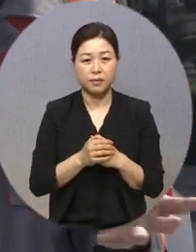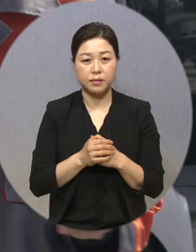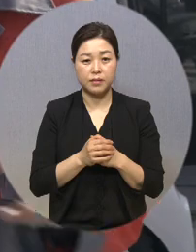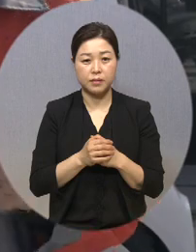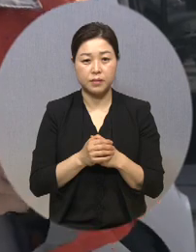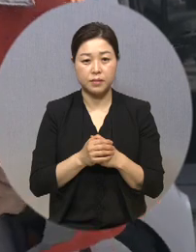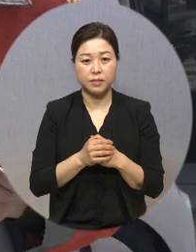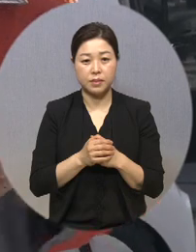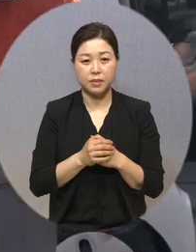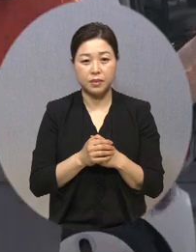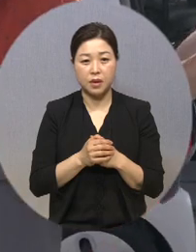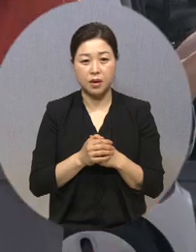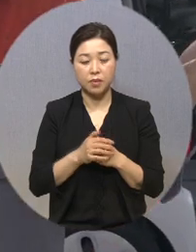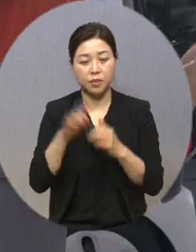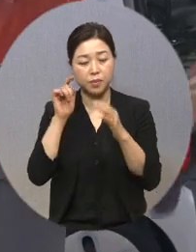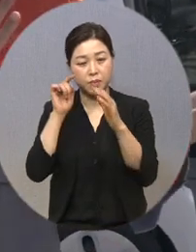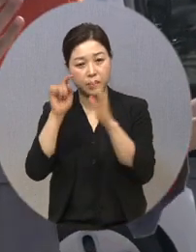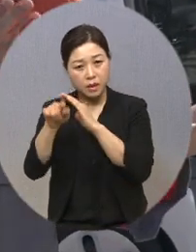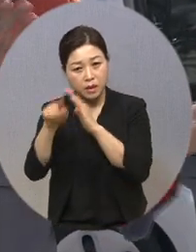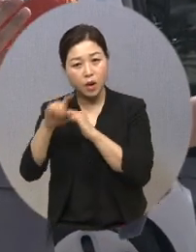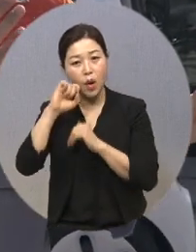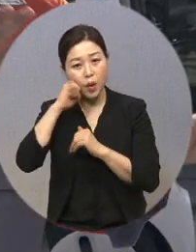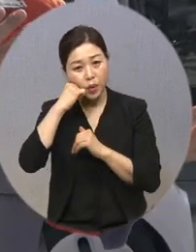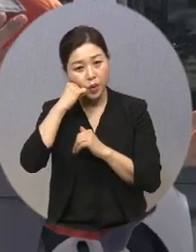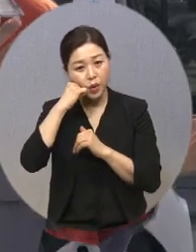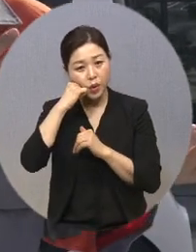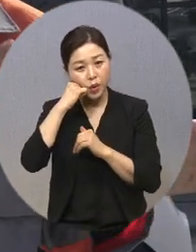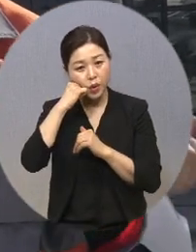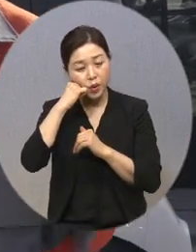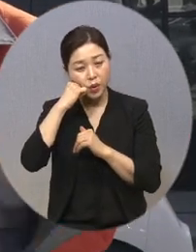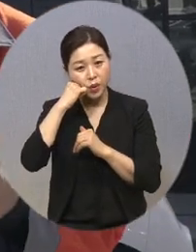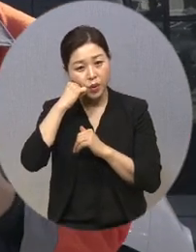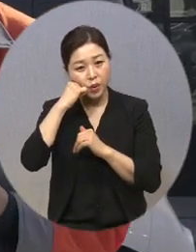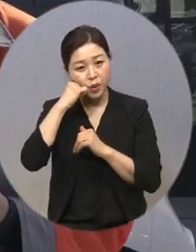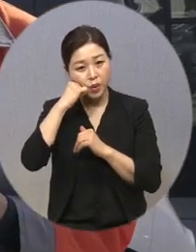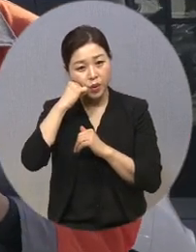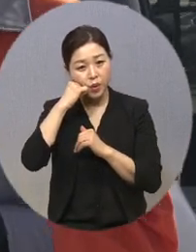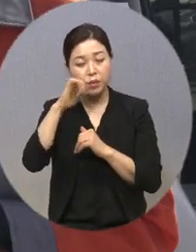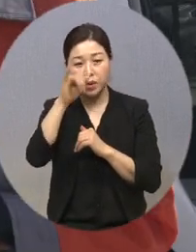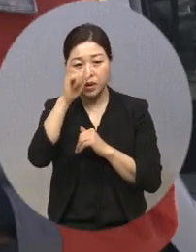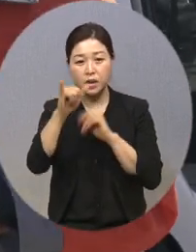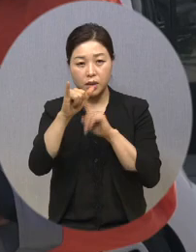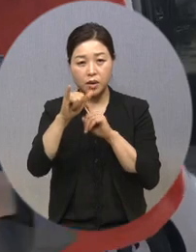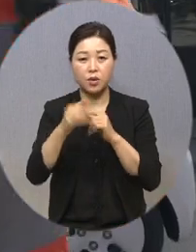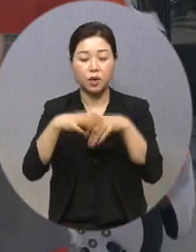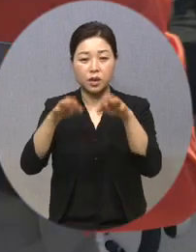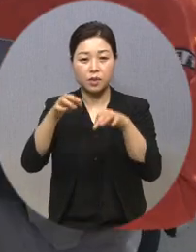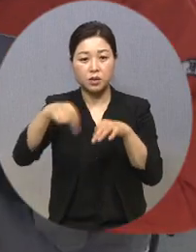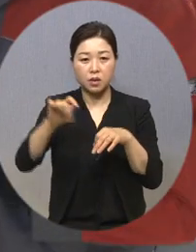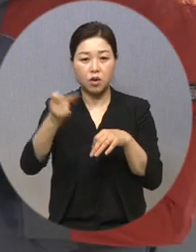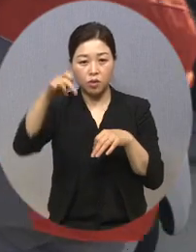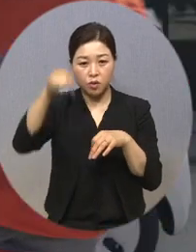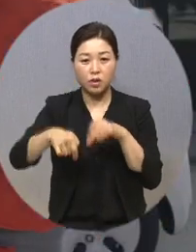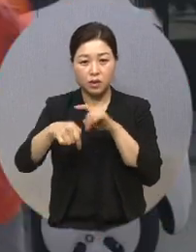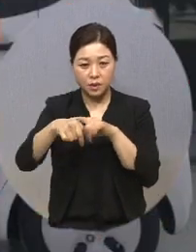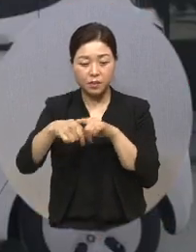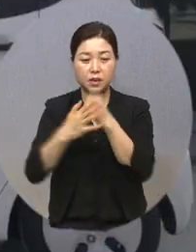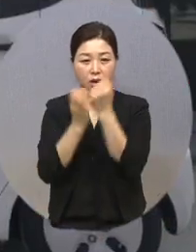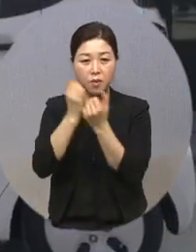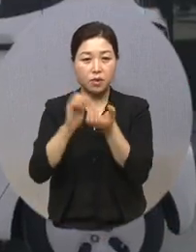아쉽게도 앞쪽에서 방금 전에 김선우 사장님께서 설명을 좀 드리고 저희는 이제 떠나려고 합니다. 저희는 따라오시면 알죠.